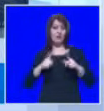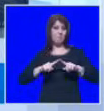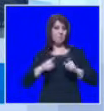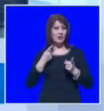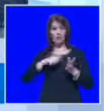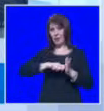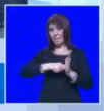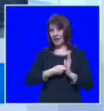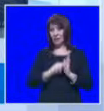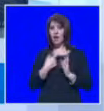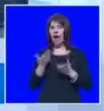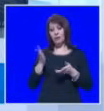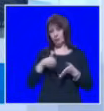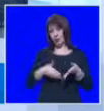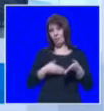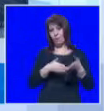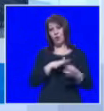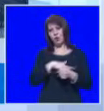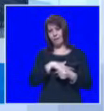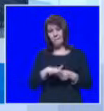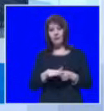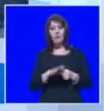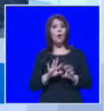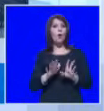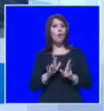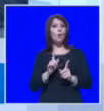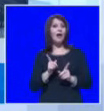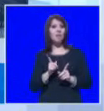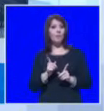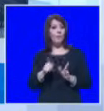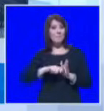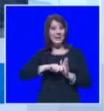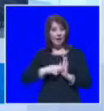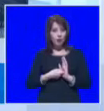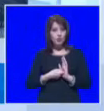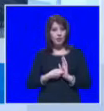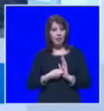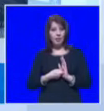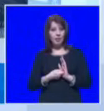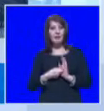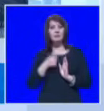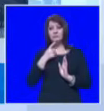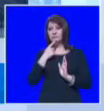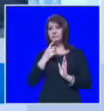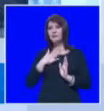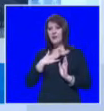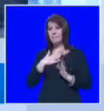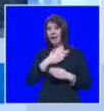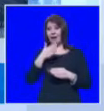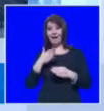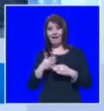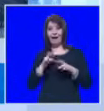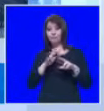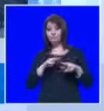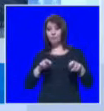най-бързо, с които ще съдействам напълно, за да може, когато те приключат с очевидното заключение, че няма